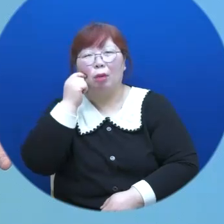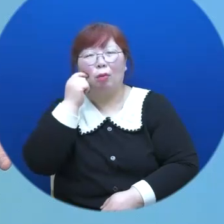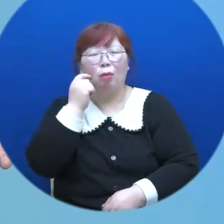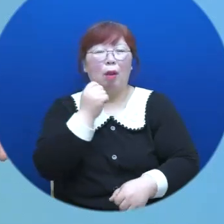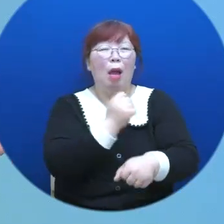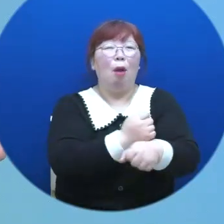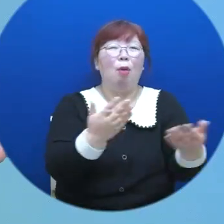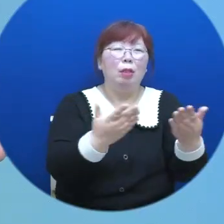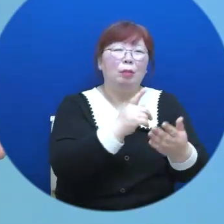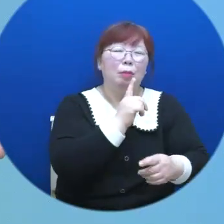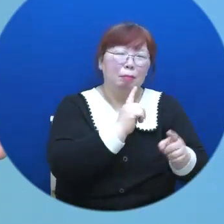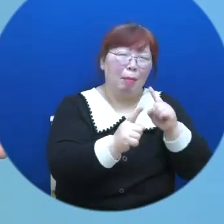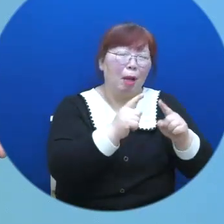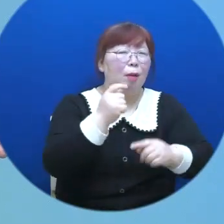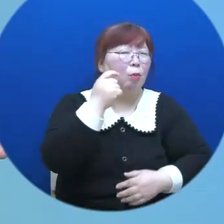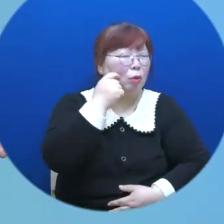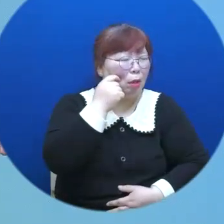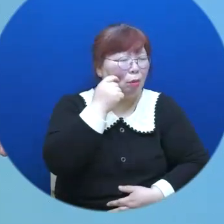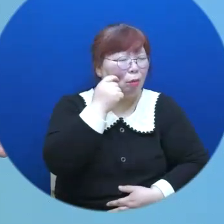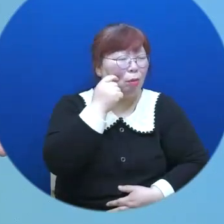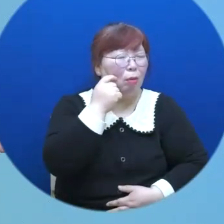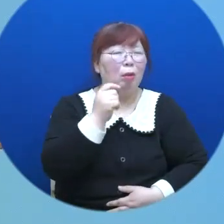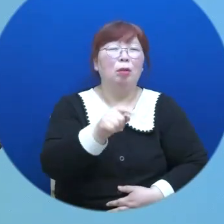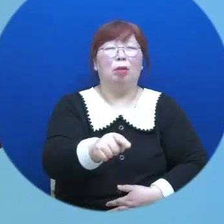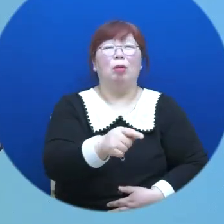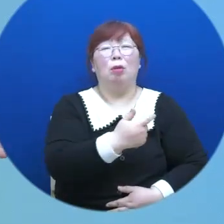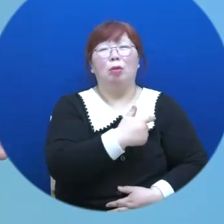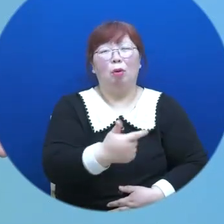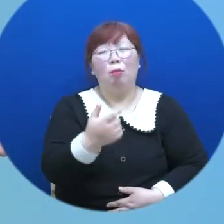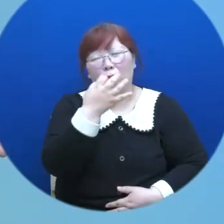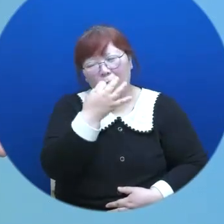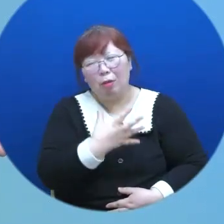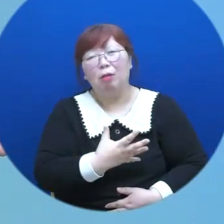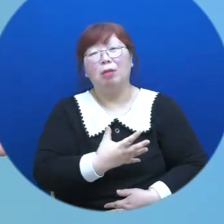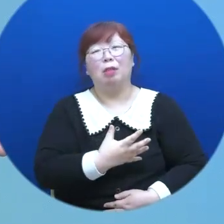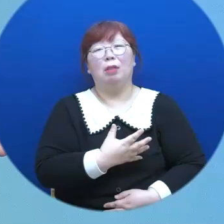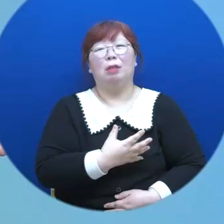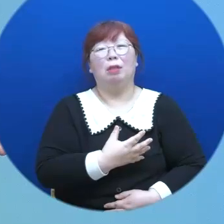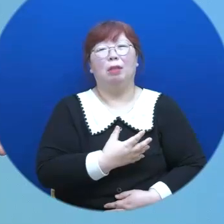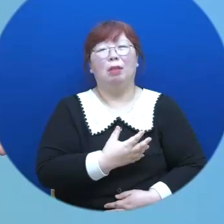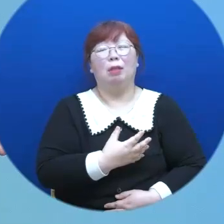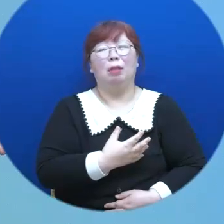싶은 말 못 하고 너 너무 힘들었지?